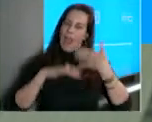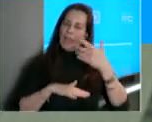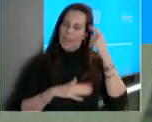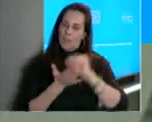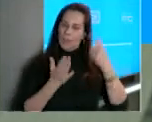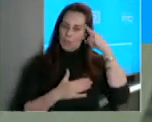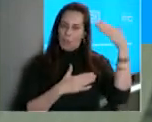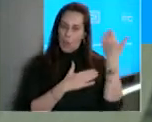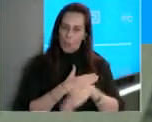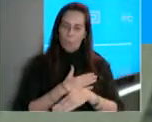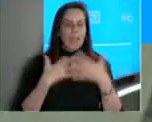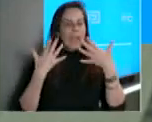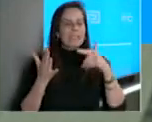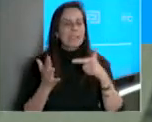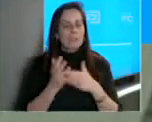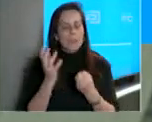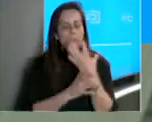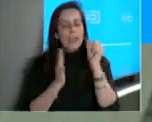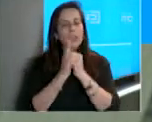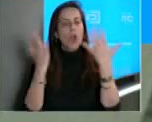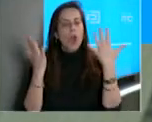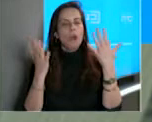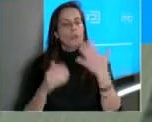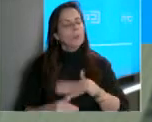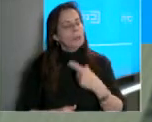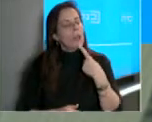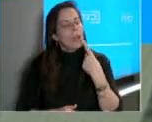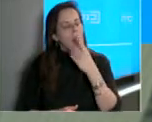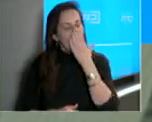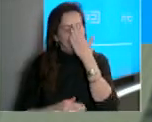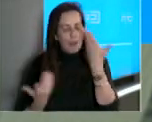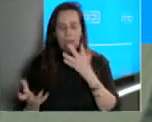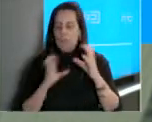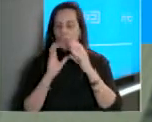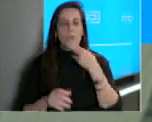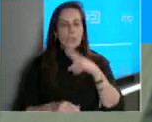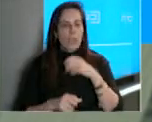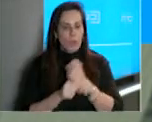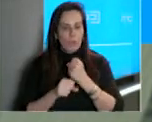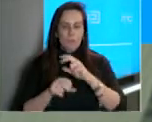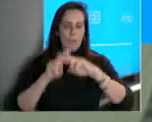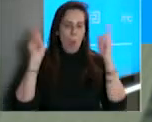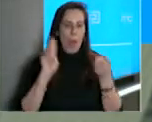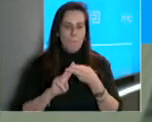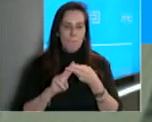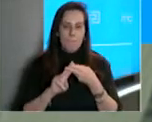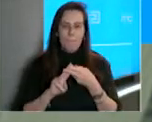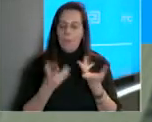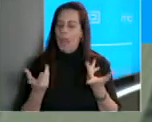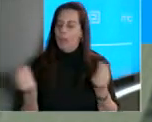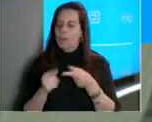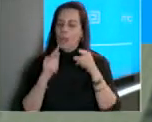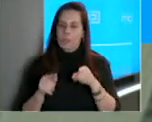ידיעות אחרונות. הסיפור של הקמת עיתון מביא אותנו לדבר על התגלגלות התקשורת בישראל ובעולם בכלל, על המדיום